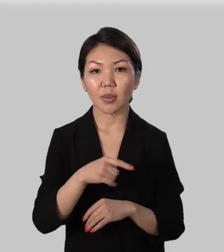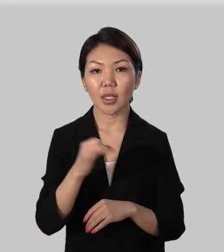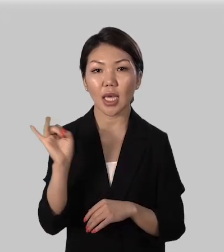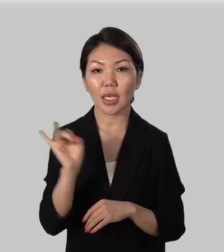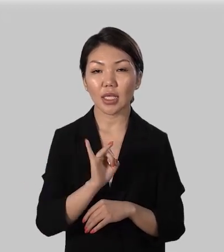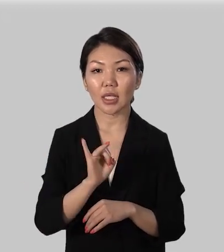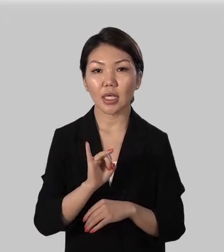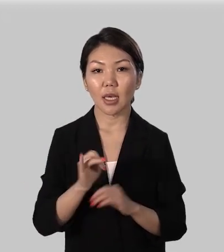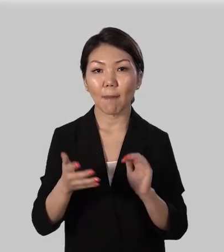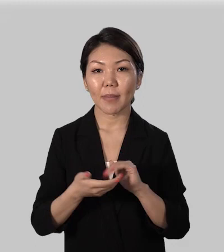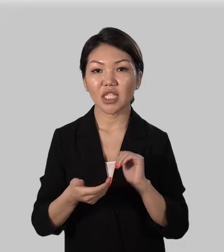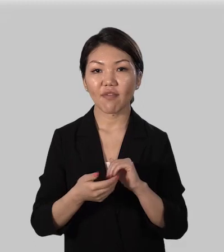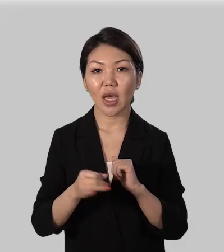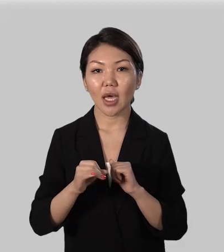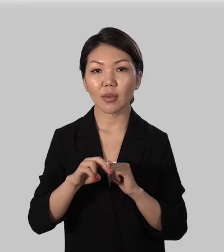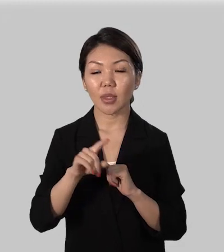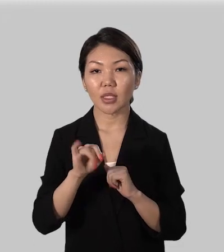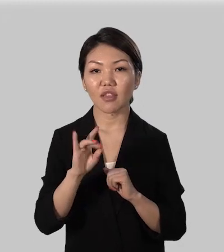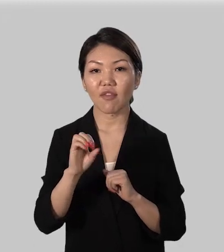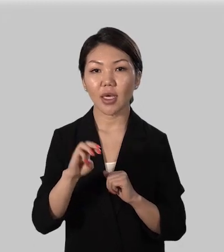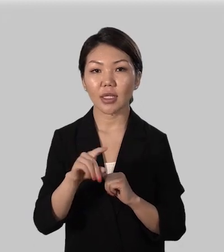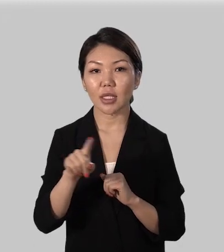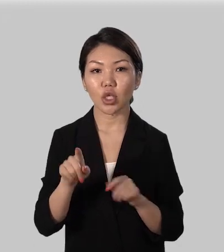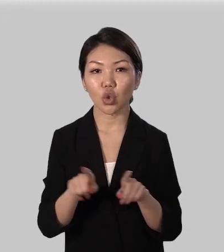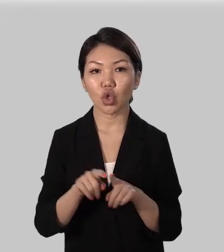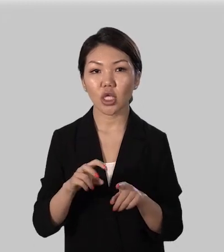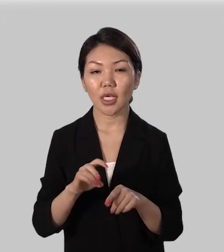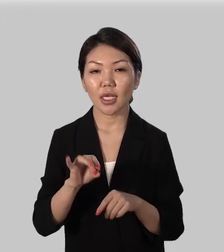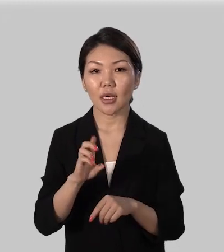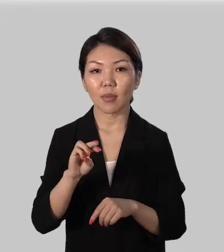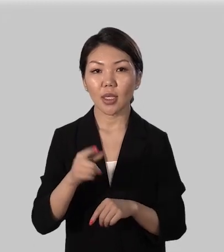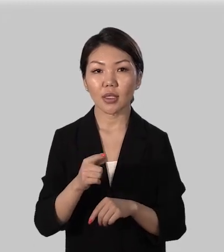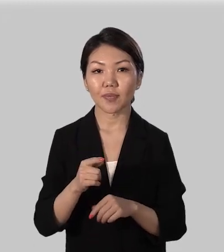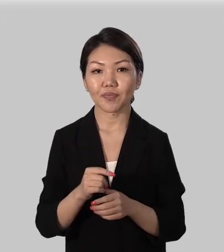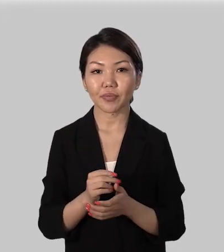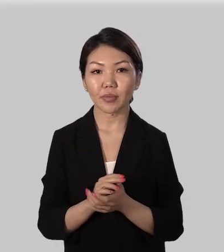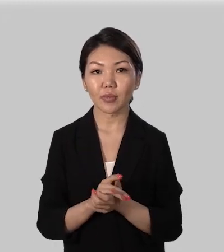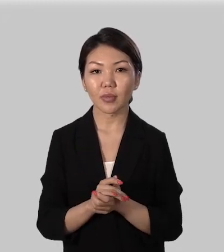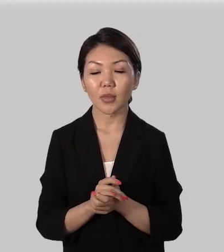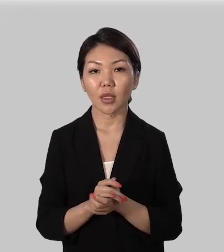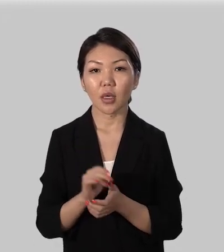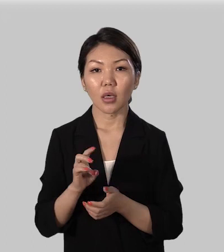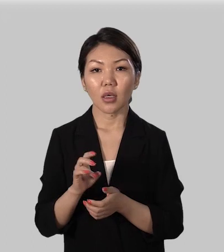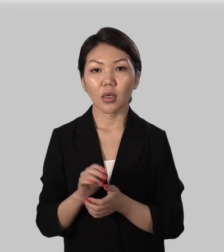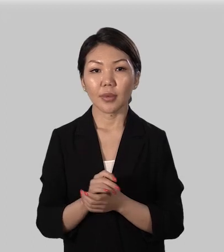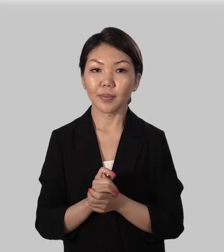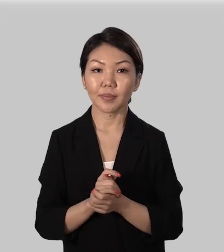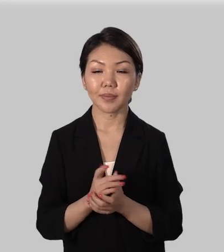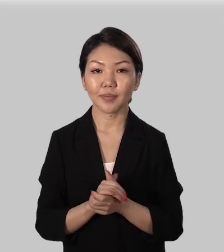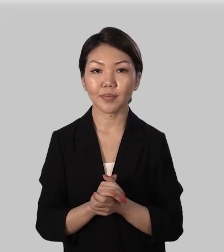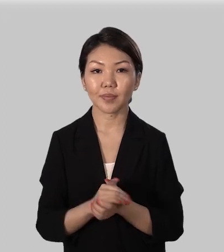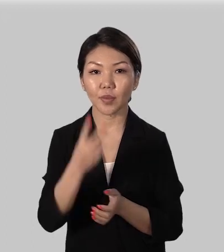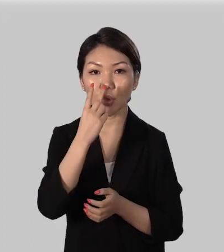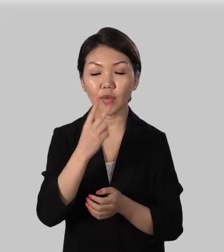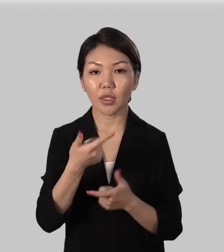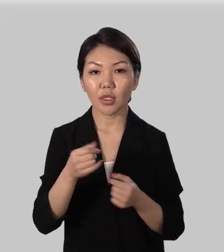он говорит , что надо стоять на местах , а не жаться в кучу